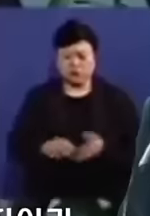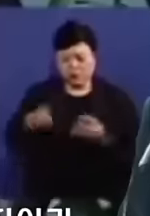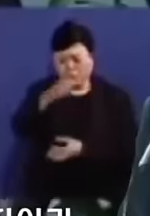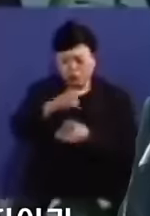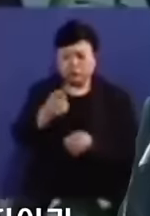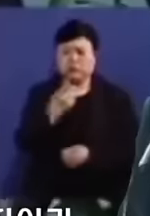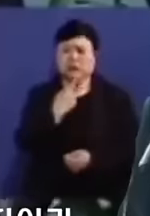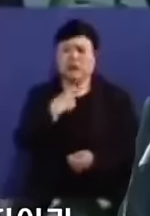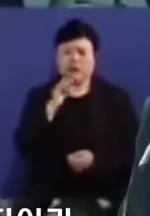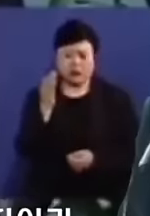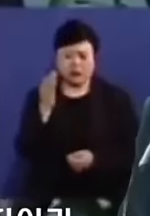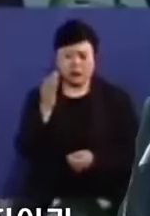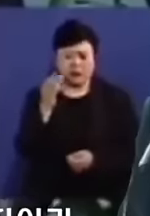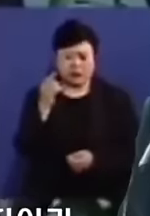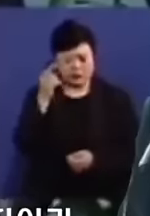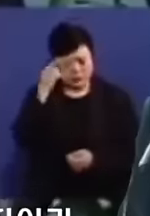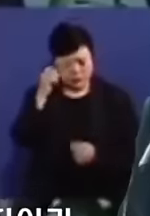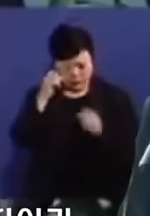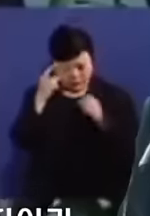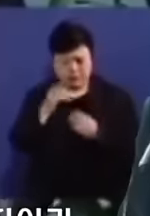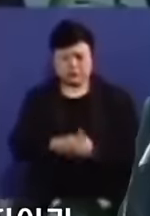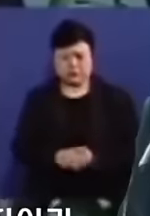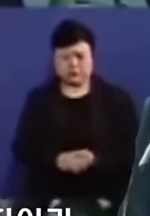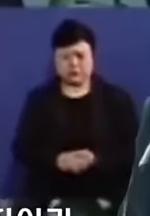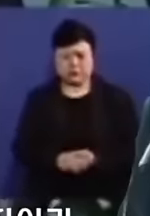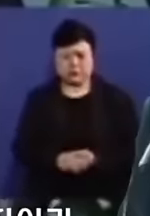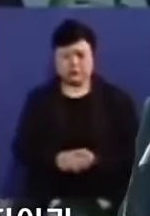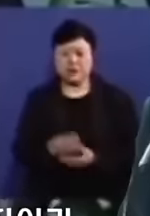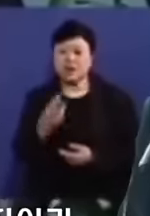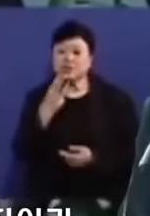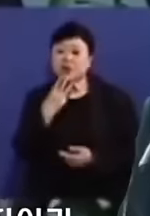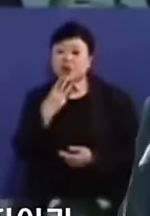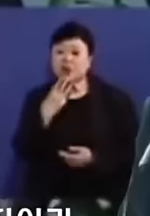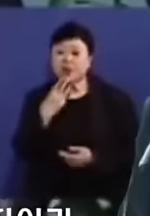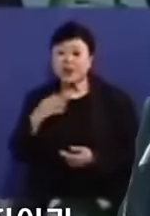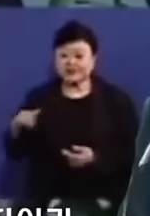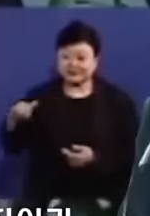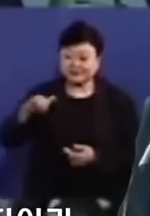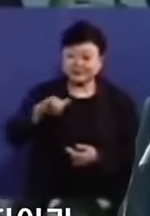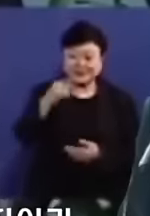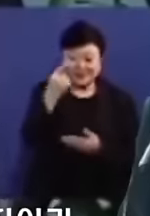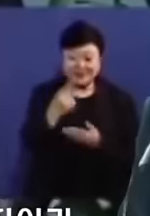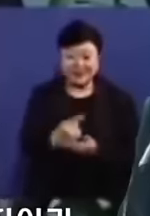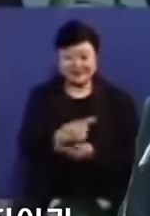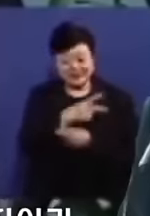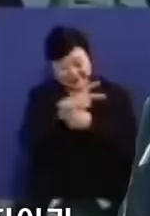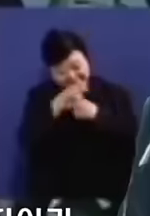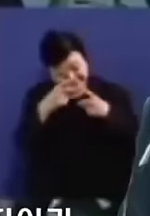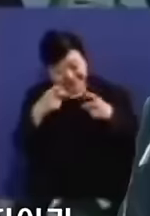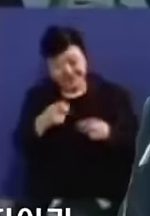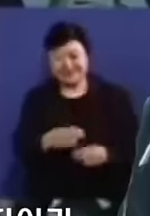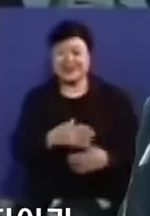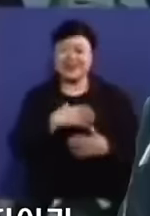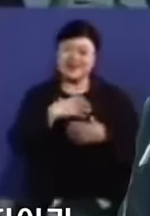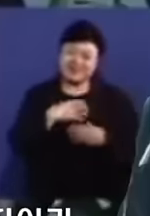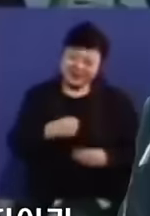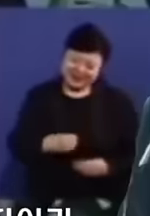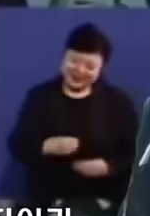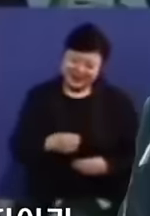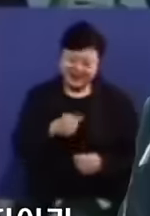폭풍우를 만났구나 하는 생각이 났었습니다. 그런데 서울에 와서 잠을 자려고 하니 얼마나 편안한지